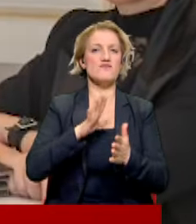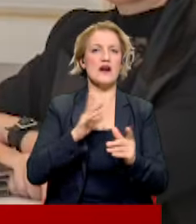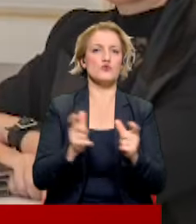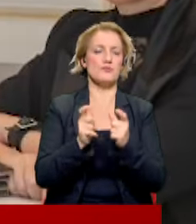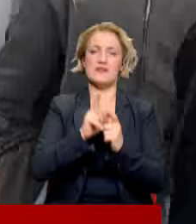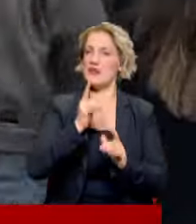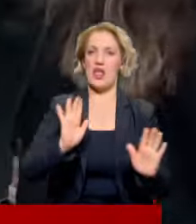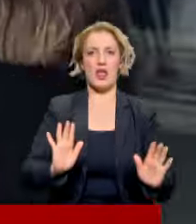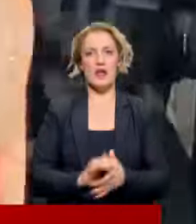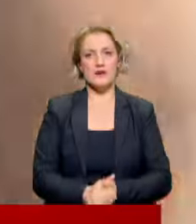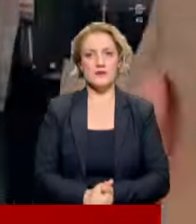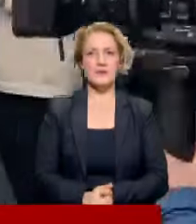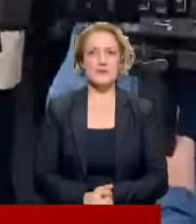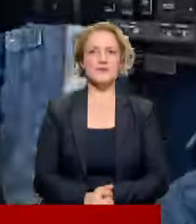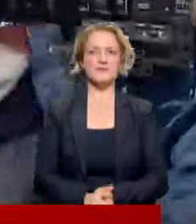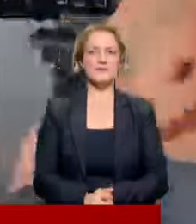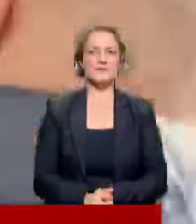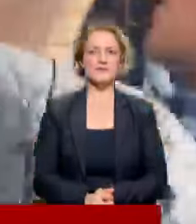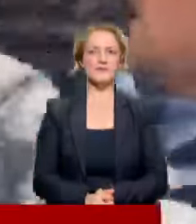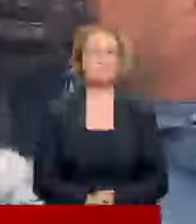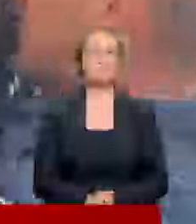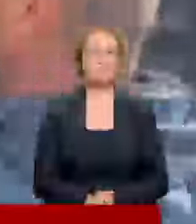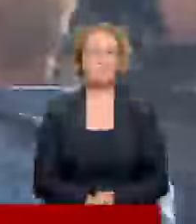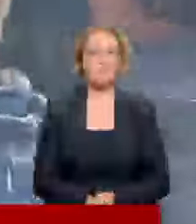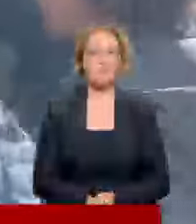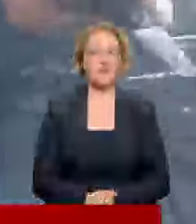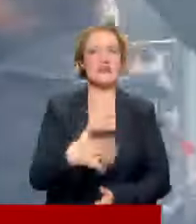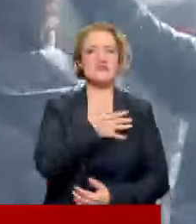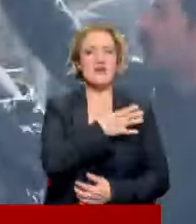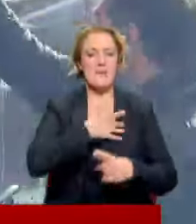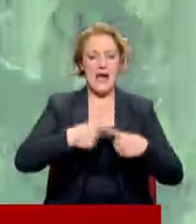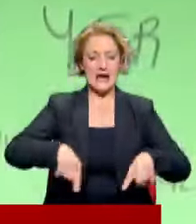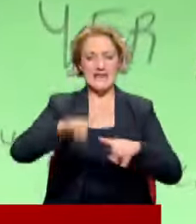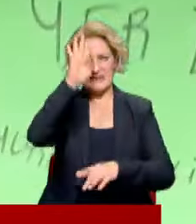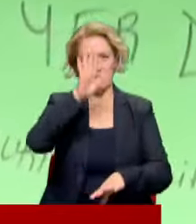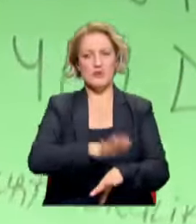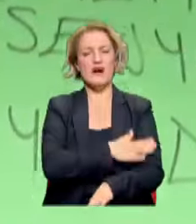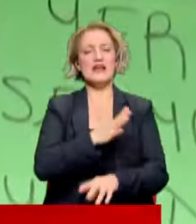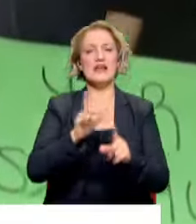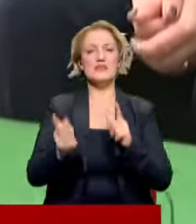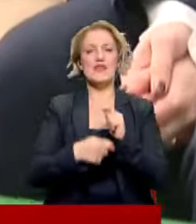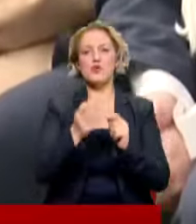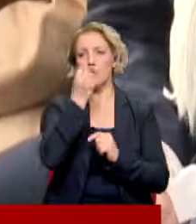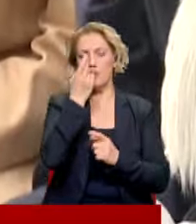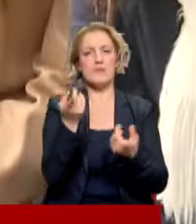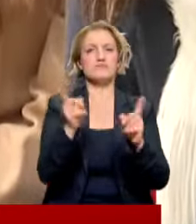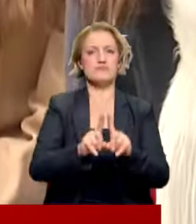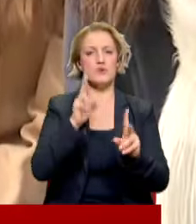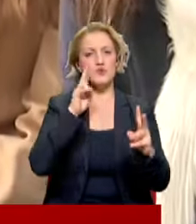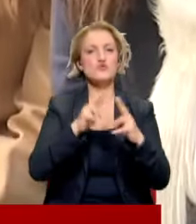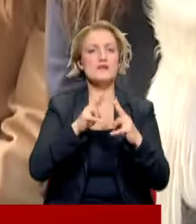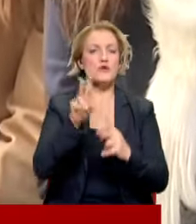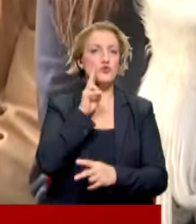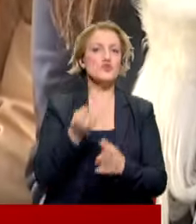toplantıda sadece. 5 kişi çekileceğiz, diğer arkadaşlar sana bana. CHP heyeti İstanbul Valisi Davut Gül'le bir araya geldi. Görüşmeden